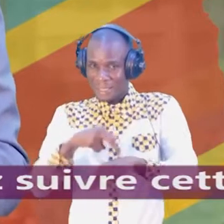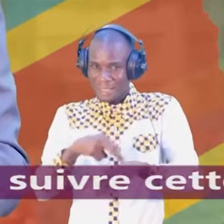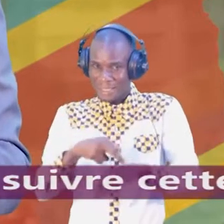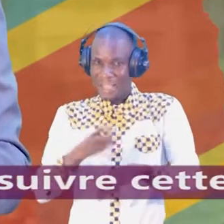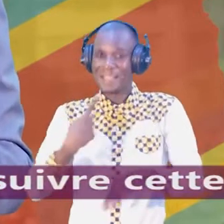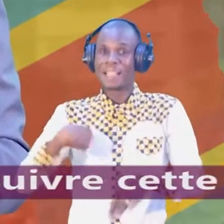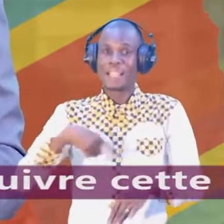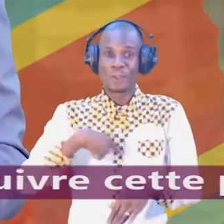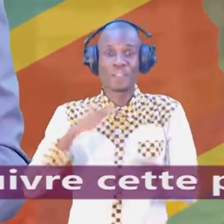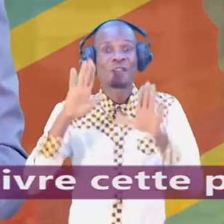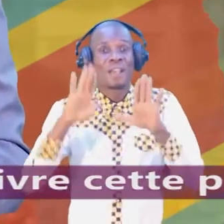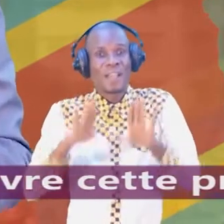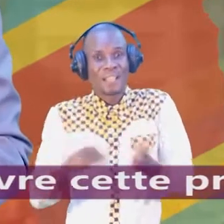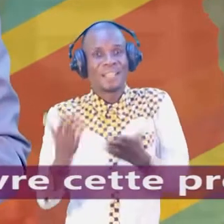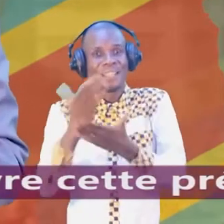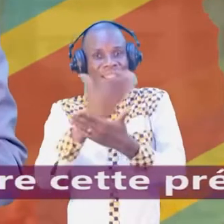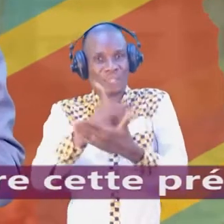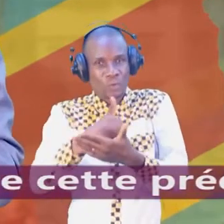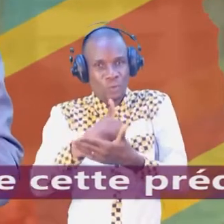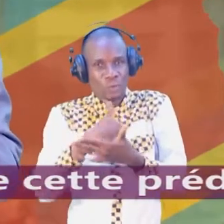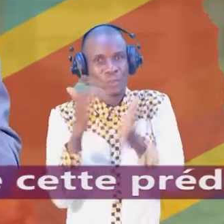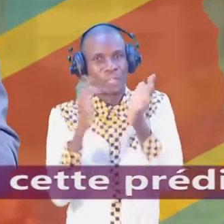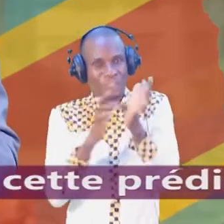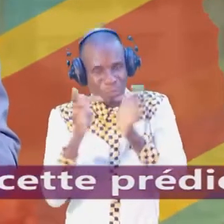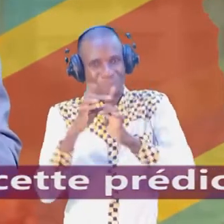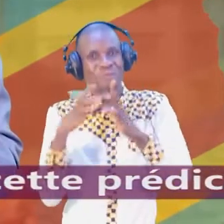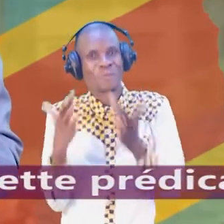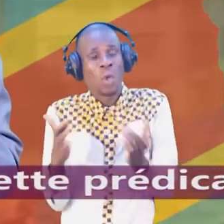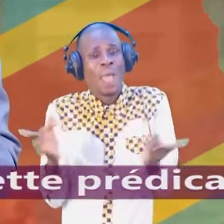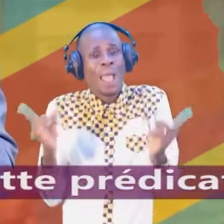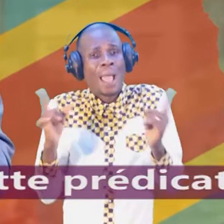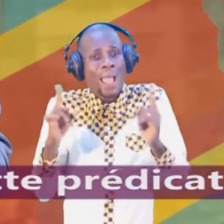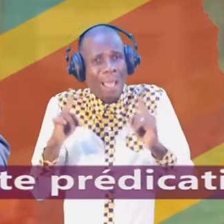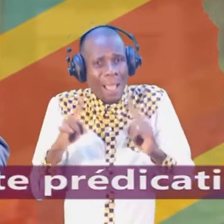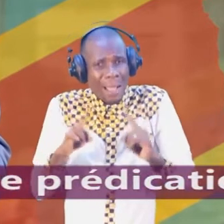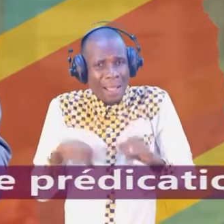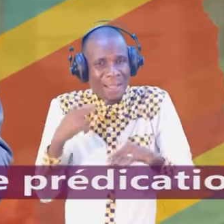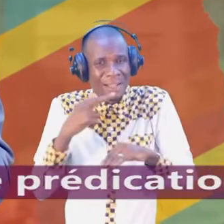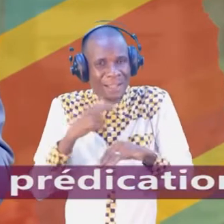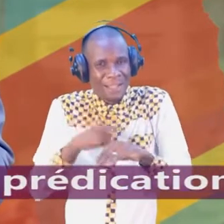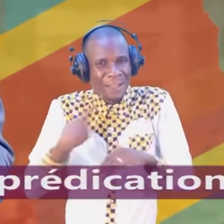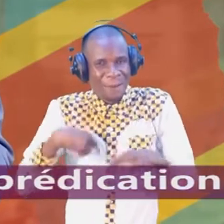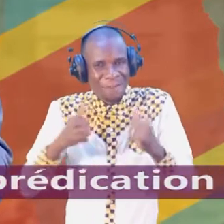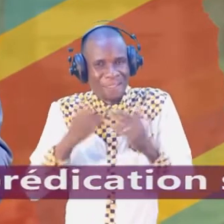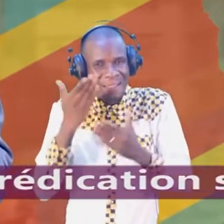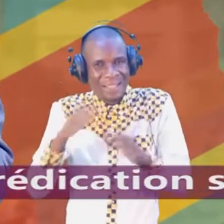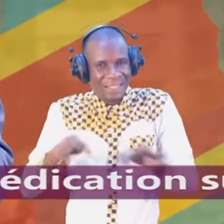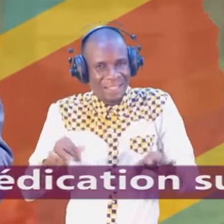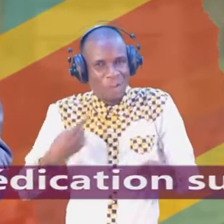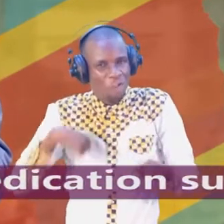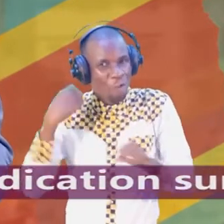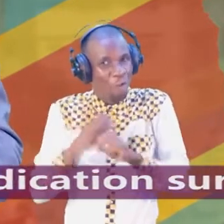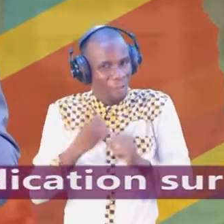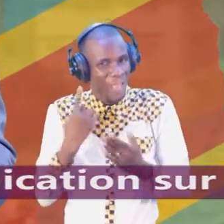oyo ezali na ntango tosengeli kozela bozongi ya mibale ya yesu kristo na ntango yango tozali kowumela